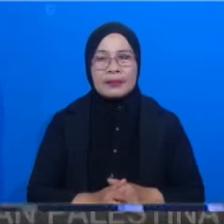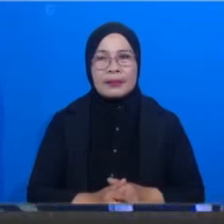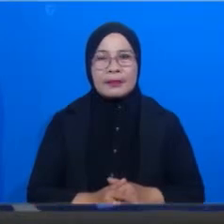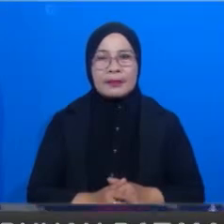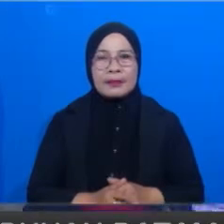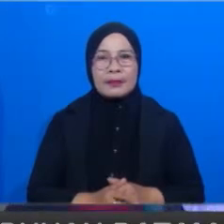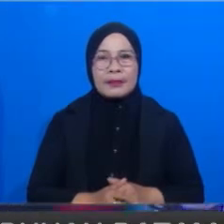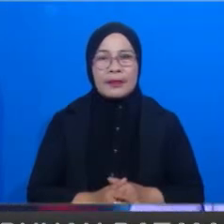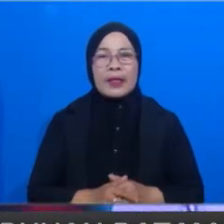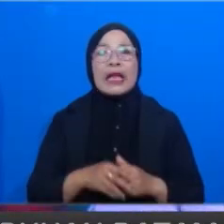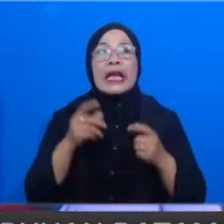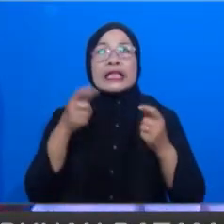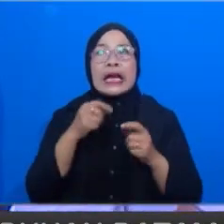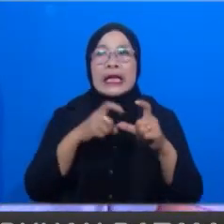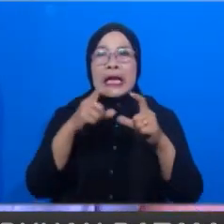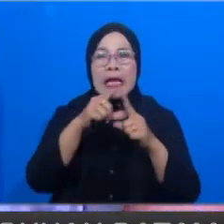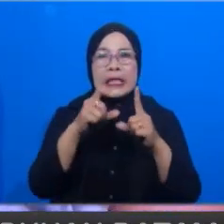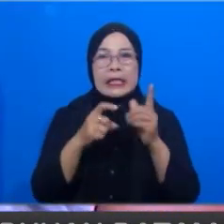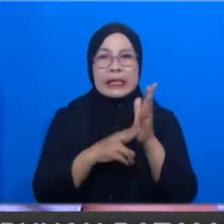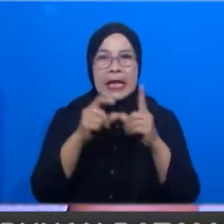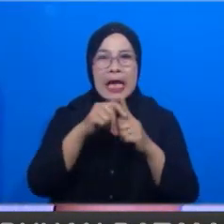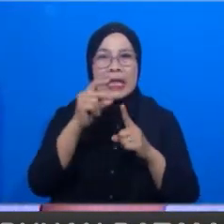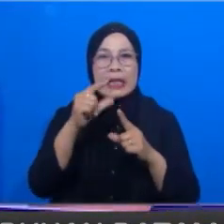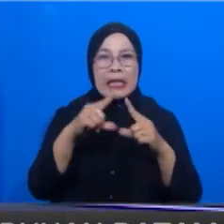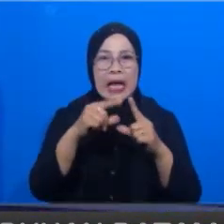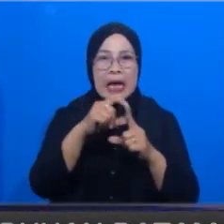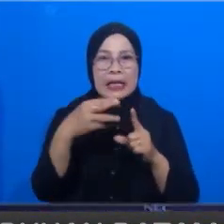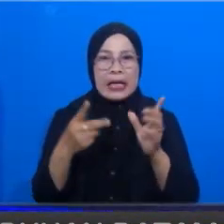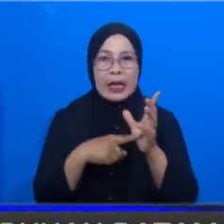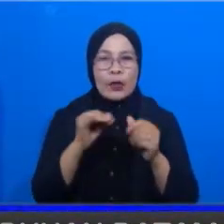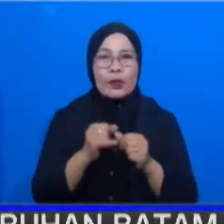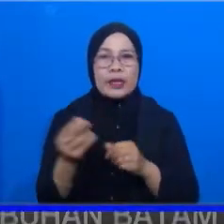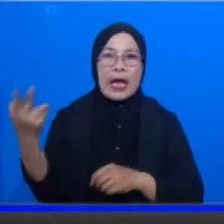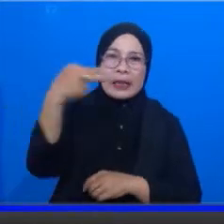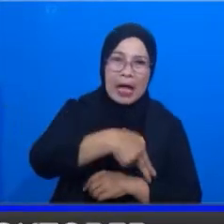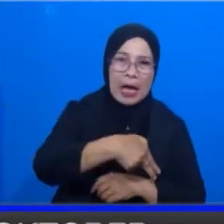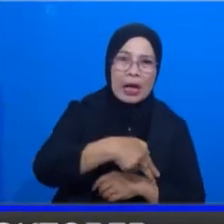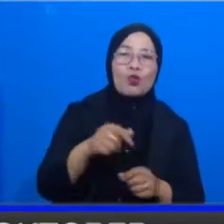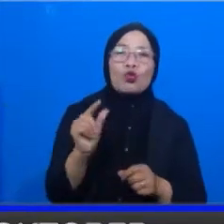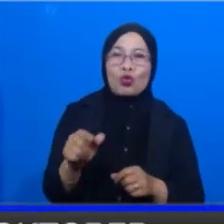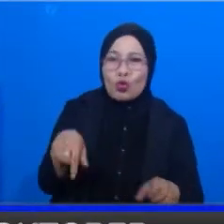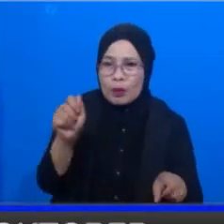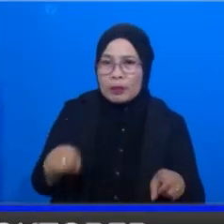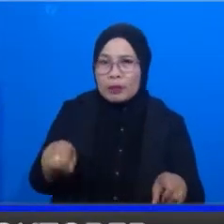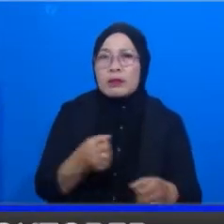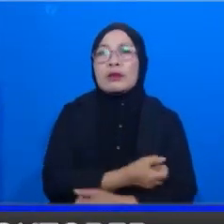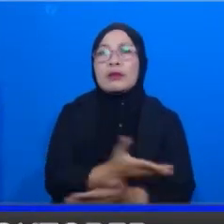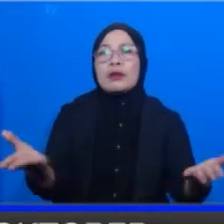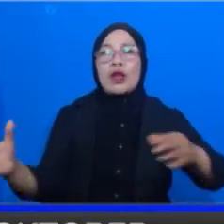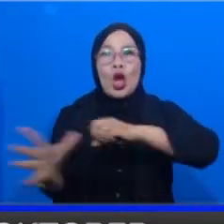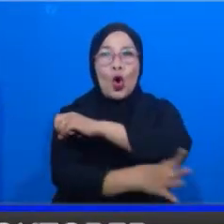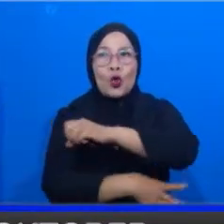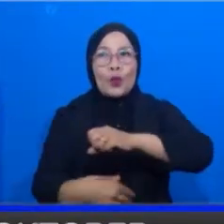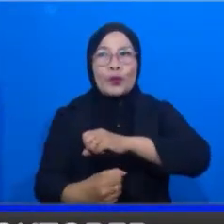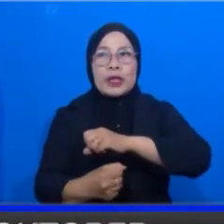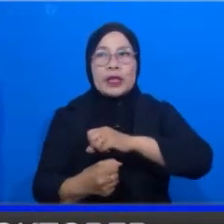Berikutnya, selebritas Sandra Dewi sekaligus istri terdakwa Harvey Moise hadir di ruang sidang pengadilan Tipikor dalam sidang lanjutan dugaan korupsi pengelolaan tata niaga